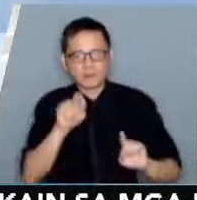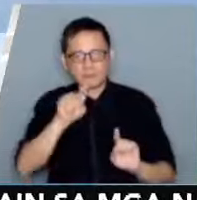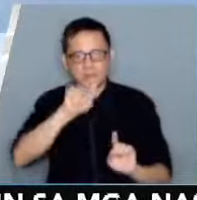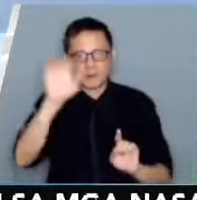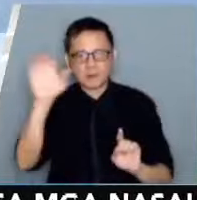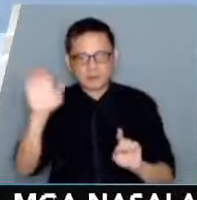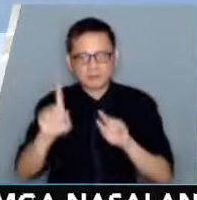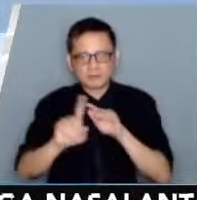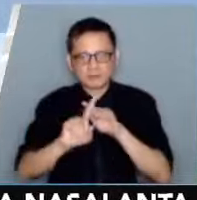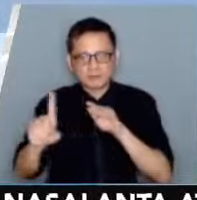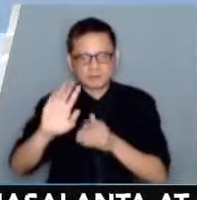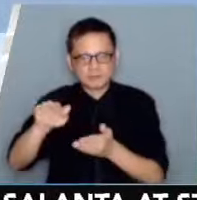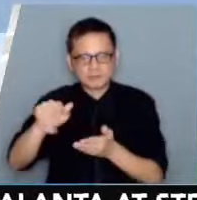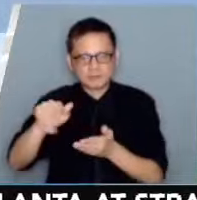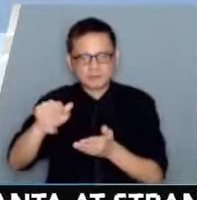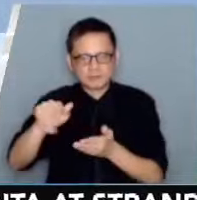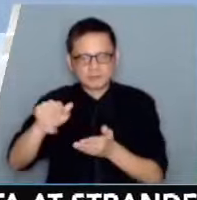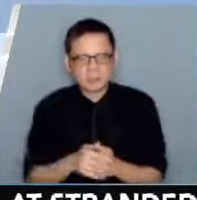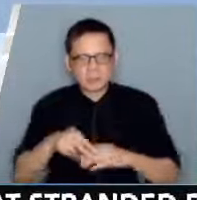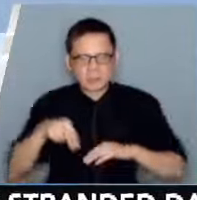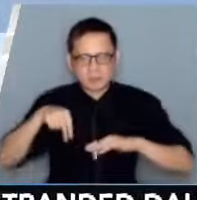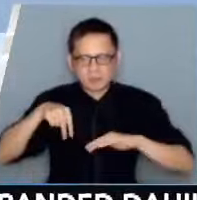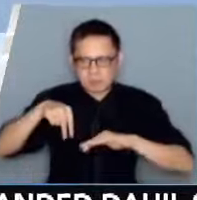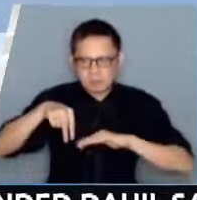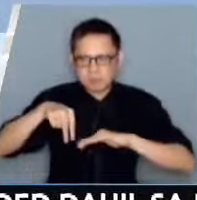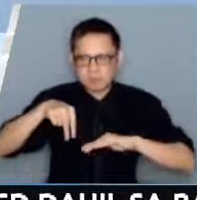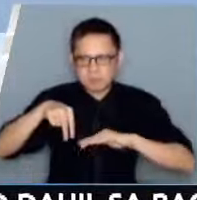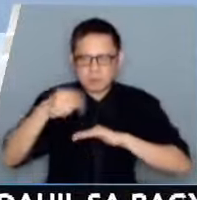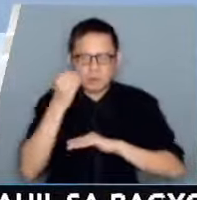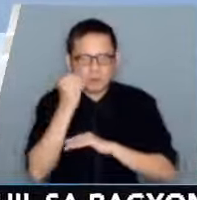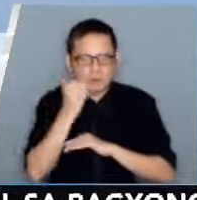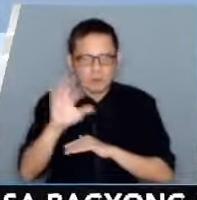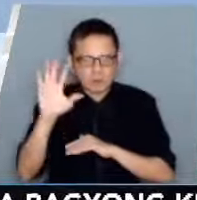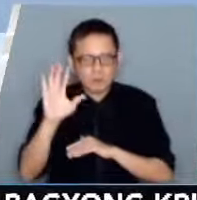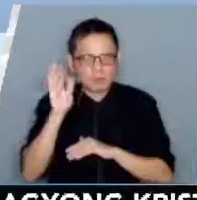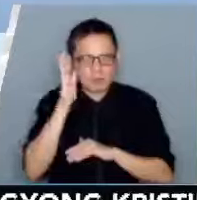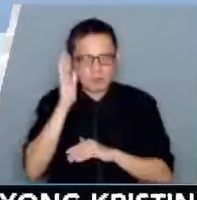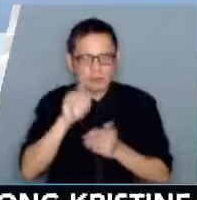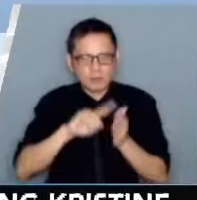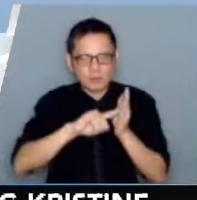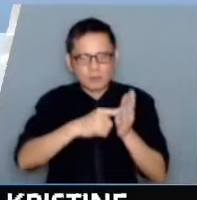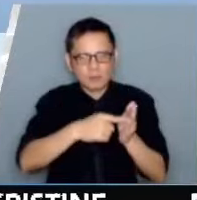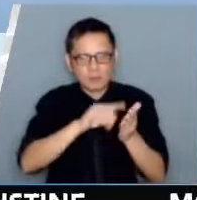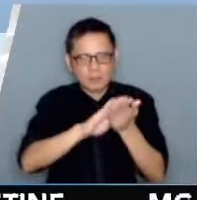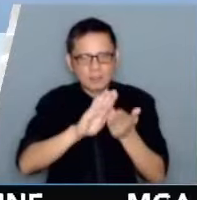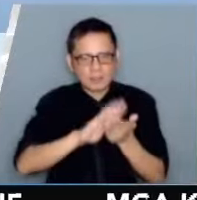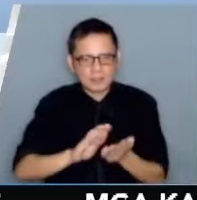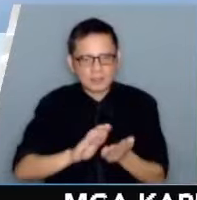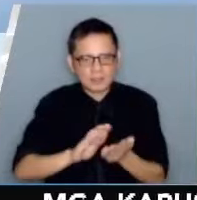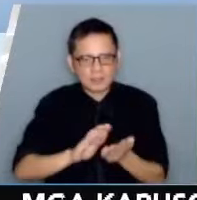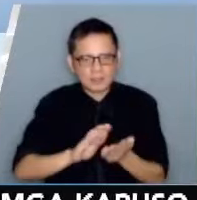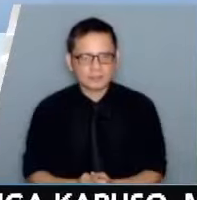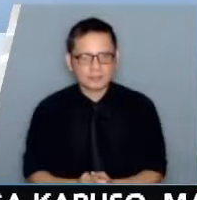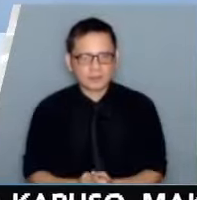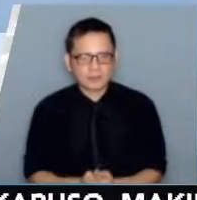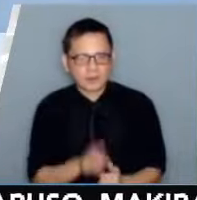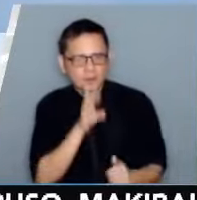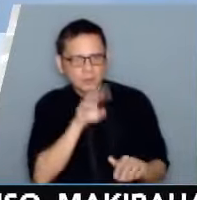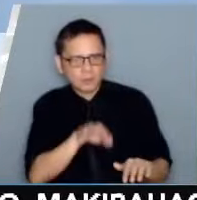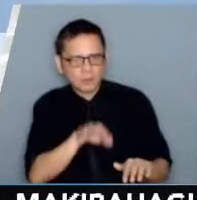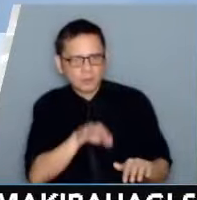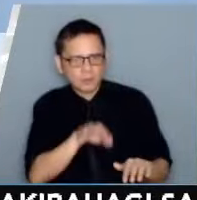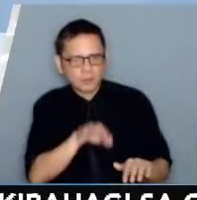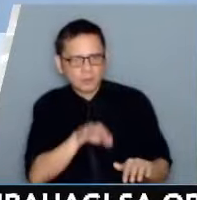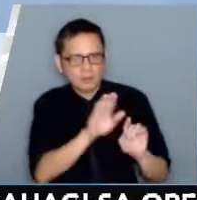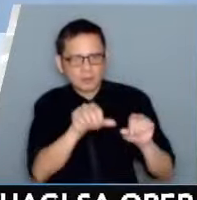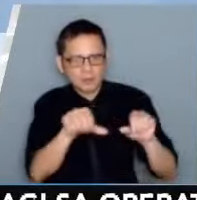para makapagsimula ng maglinis bago umuwi mamaya ang mga batang kasama niya sa bahay. Bahain daw talaga sa lugar nila, kaya kabisado